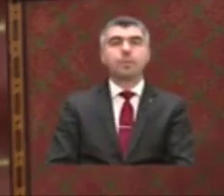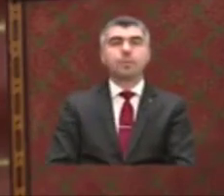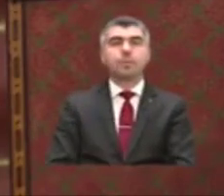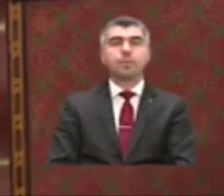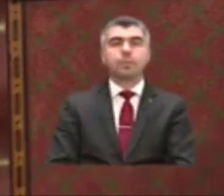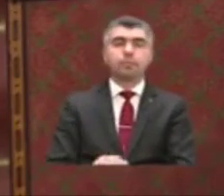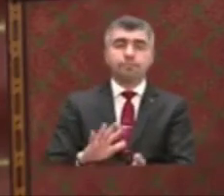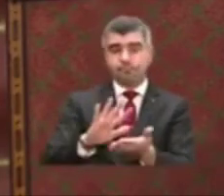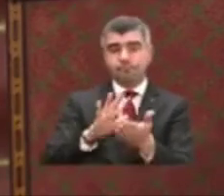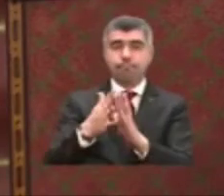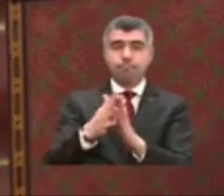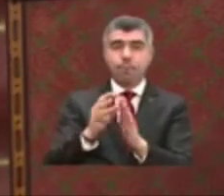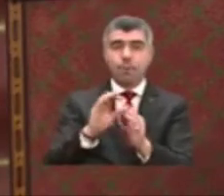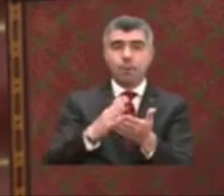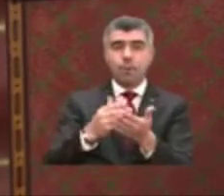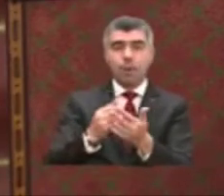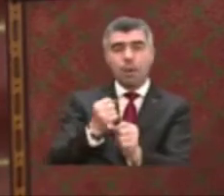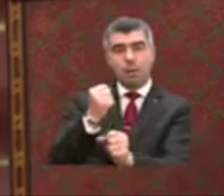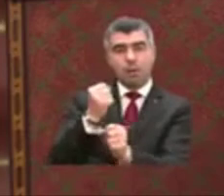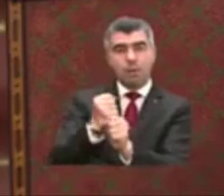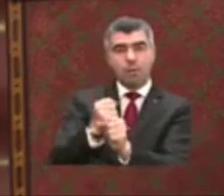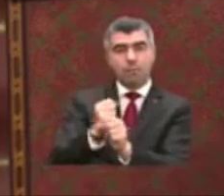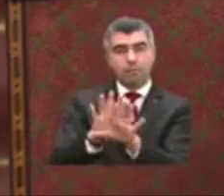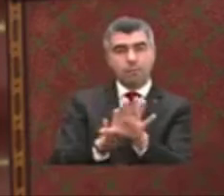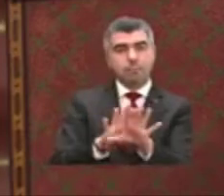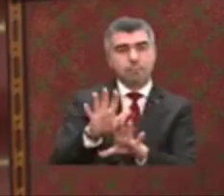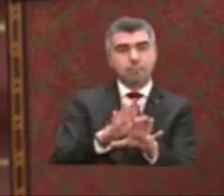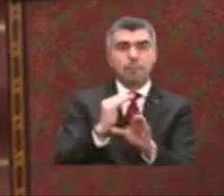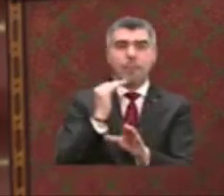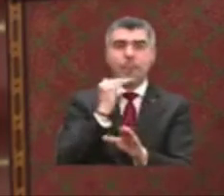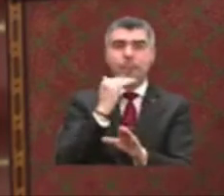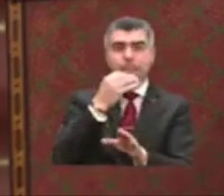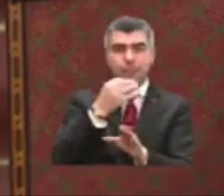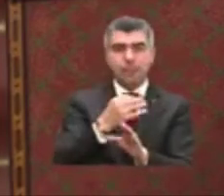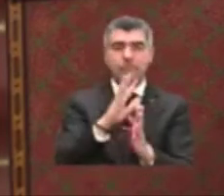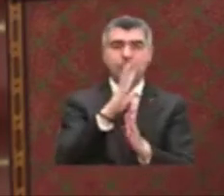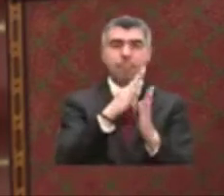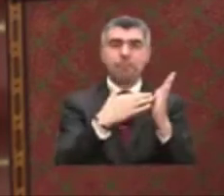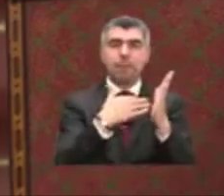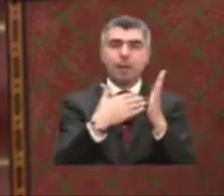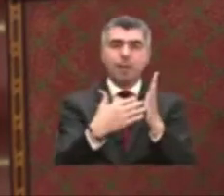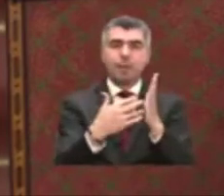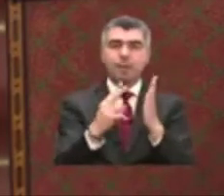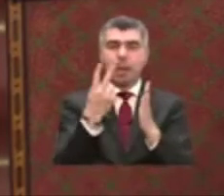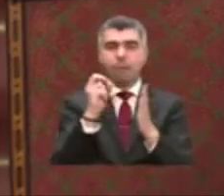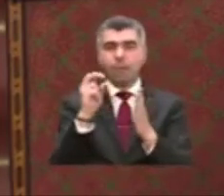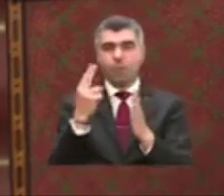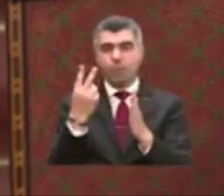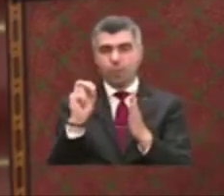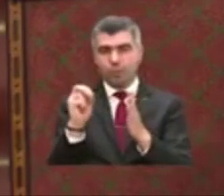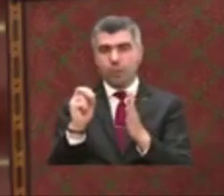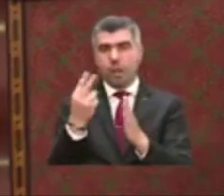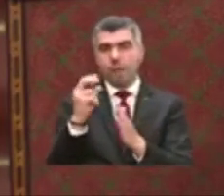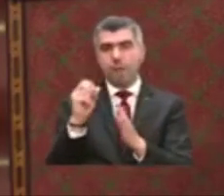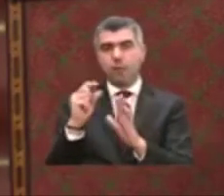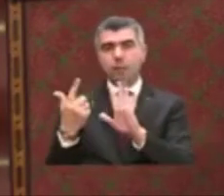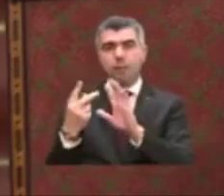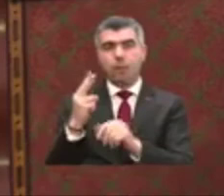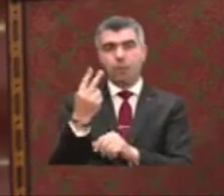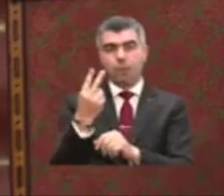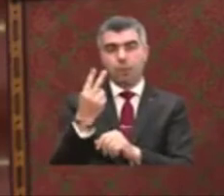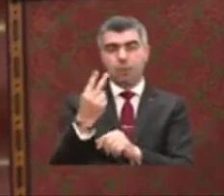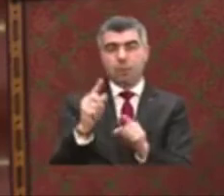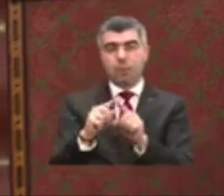بين الأمور اللي تم التأكيد عليه وهو العمل على تسريع وتيرات البرنامج 2027 في مجال ديال تزويد